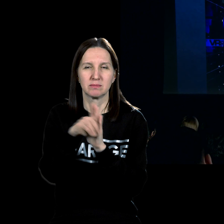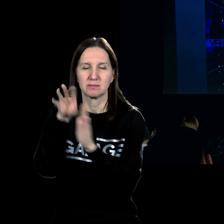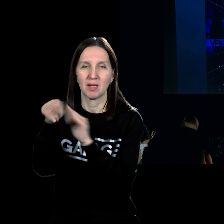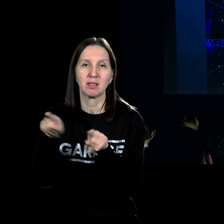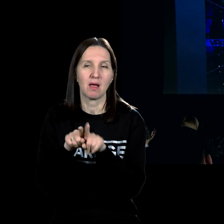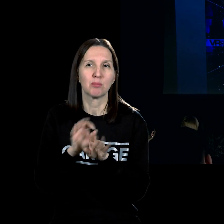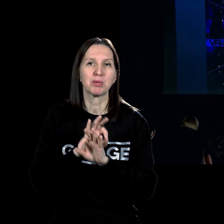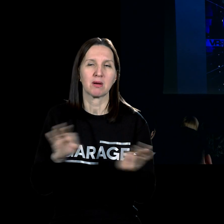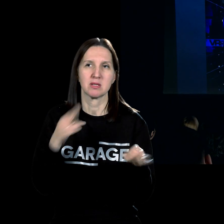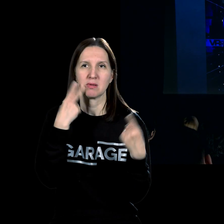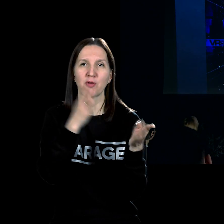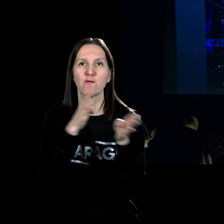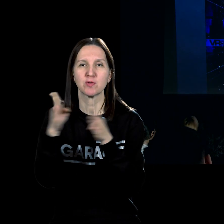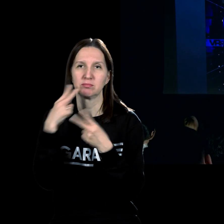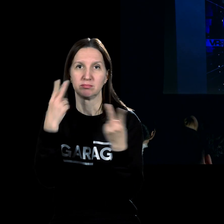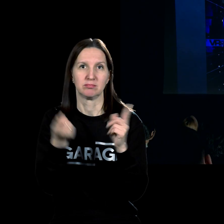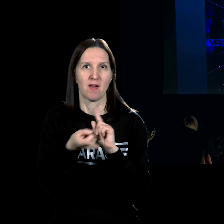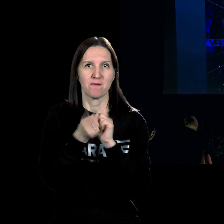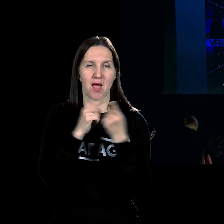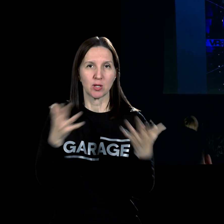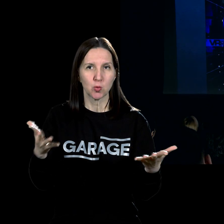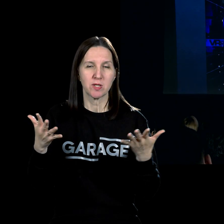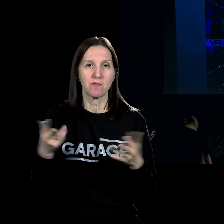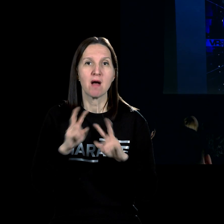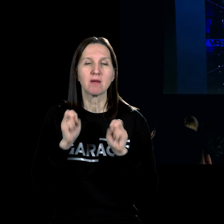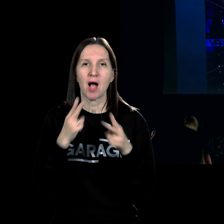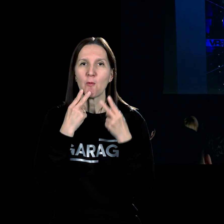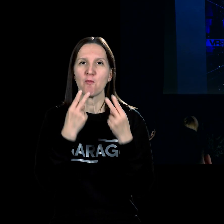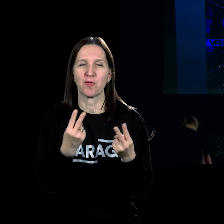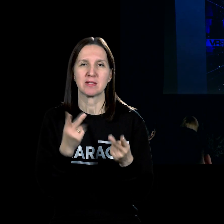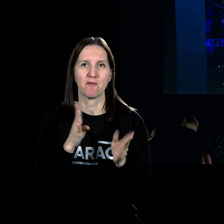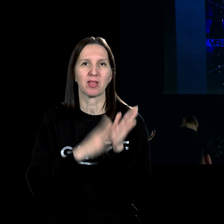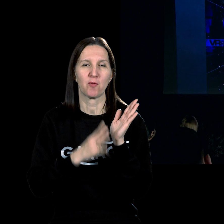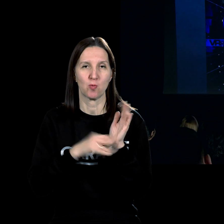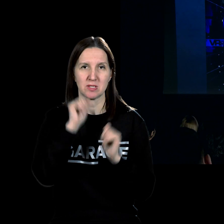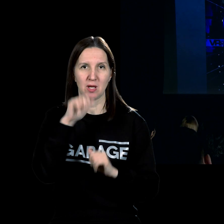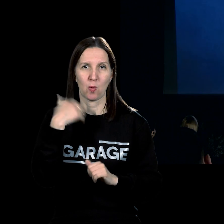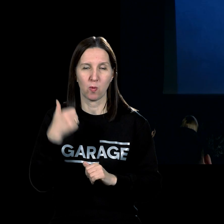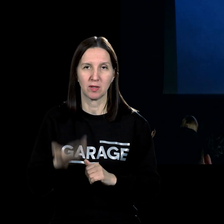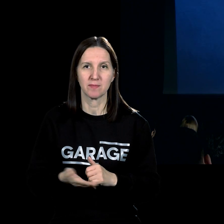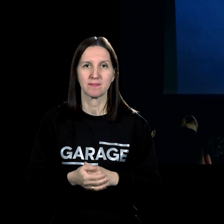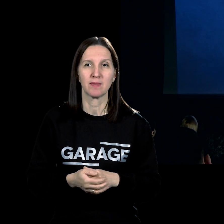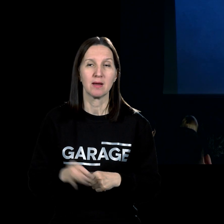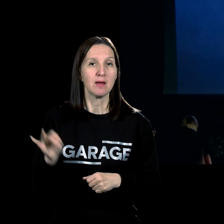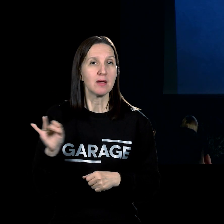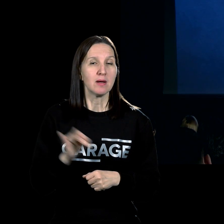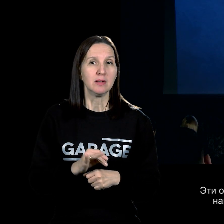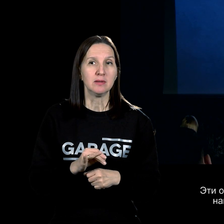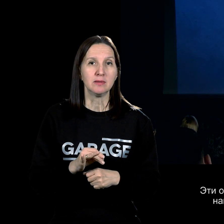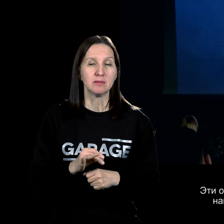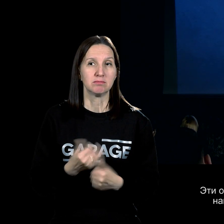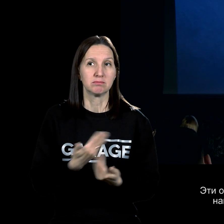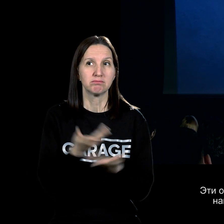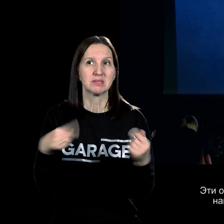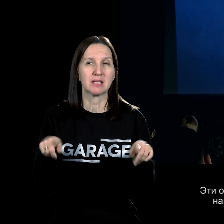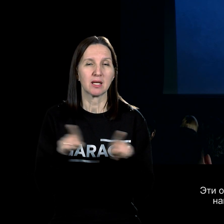так прекрасно выстроена, визуализирована, как ее видели в 90-е годы, а, вот, и вот